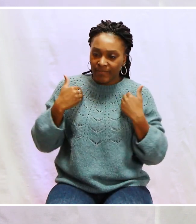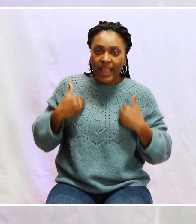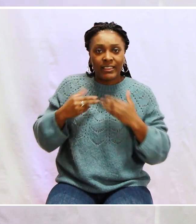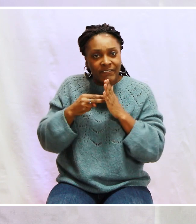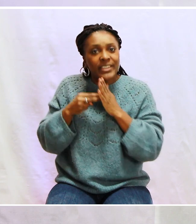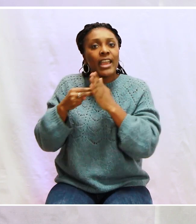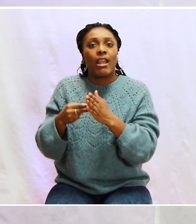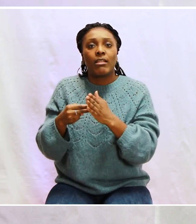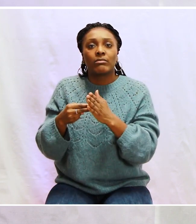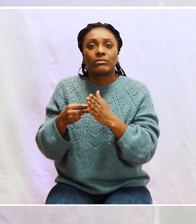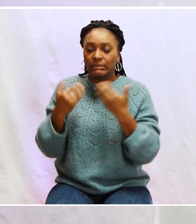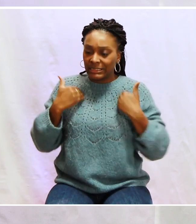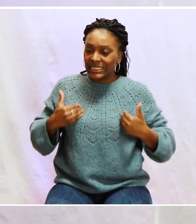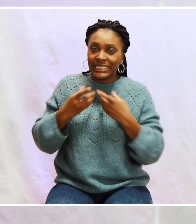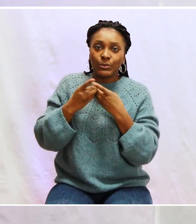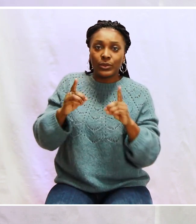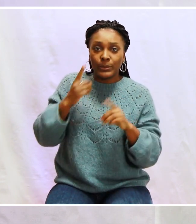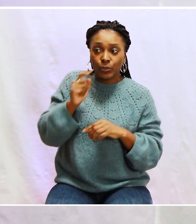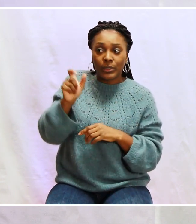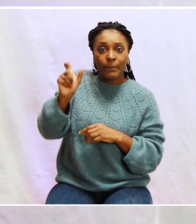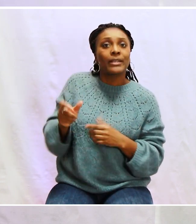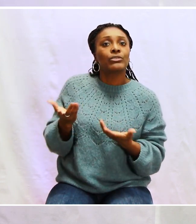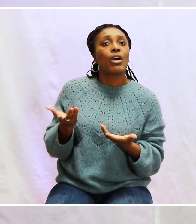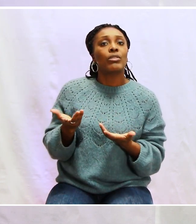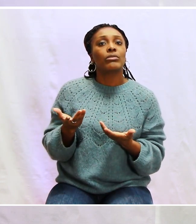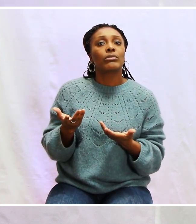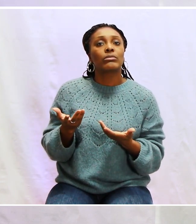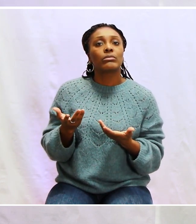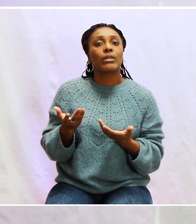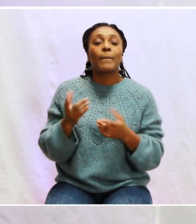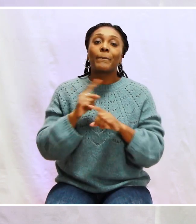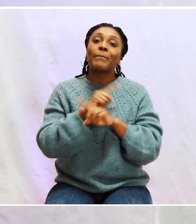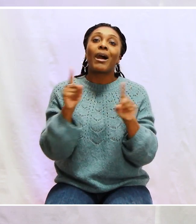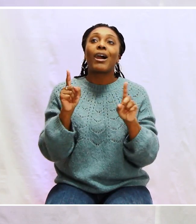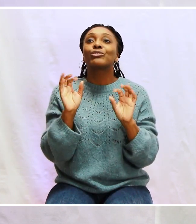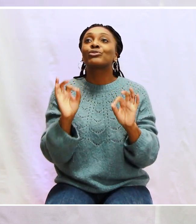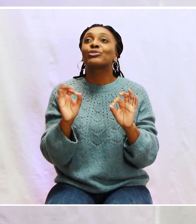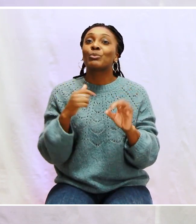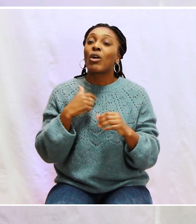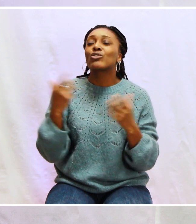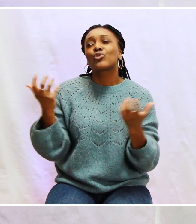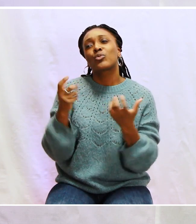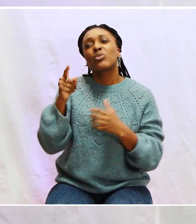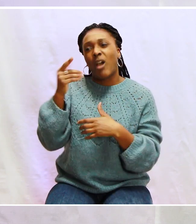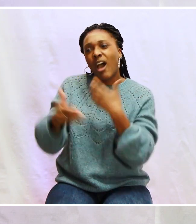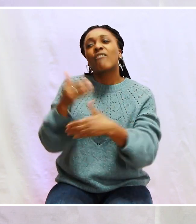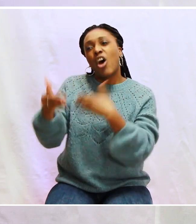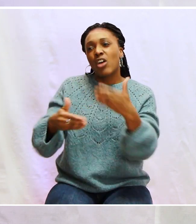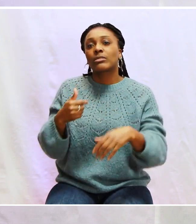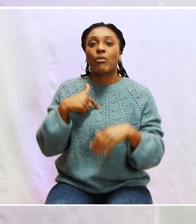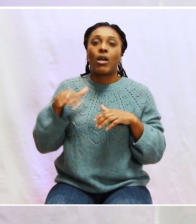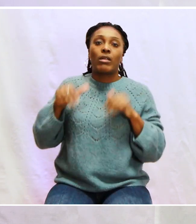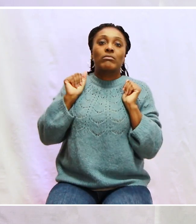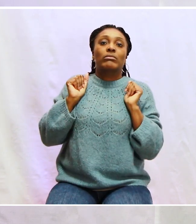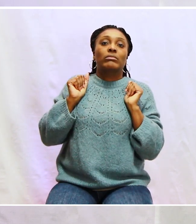fidélité et être disponible pour la personne. C'est pas seulement juste dire, ouais, je souhaite vraiment que tu avances et puis je me